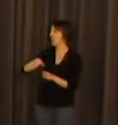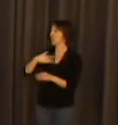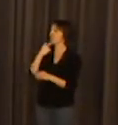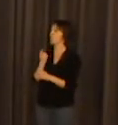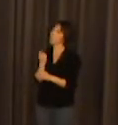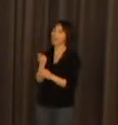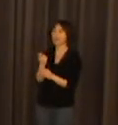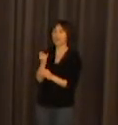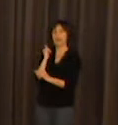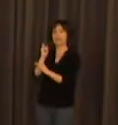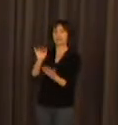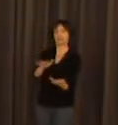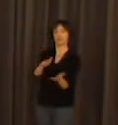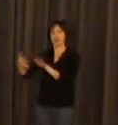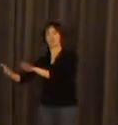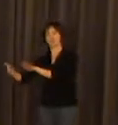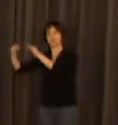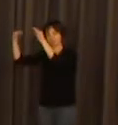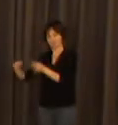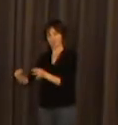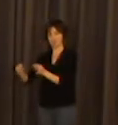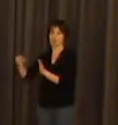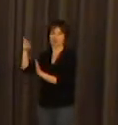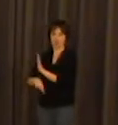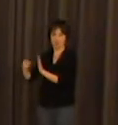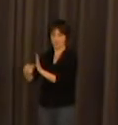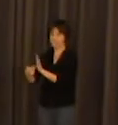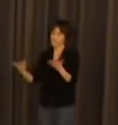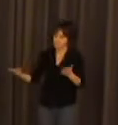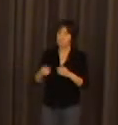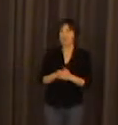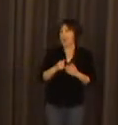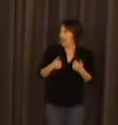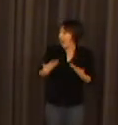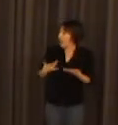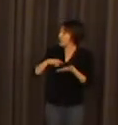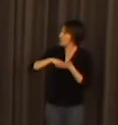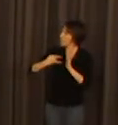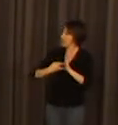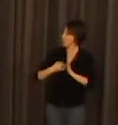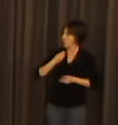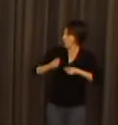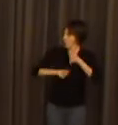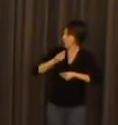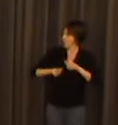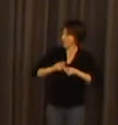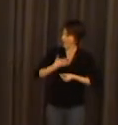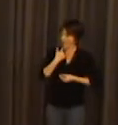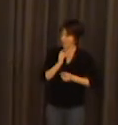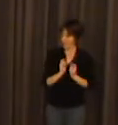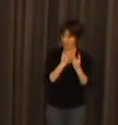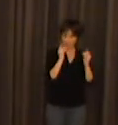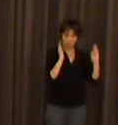institucionalització de l'estàndard, que serà la normativa. El projecte que en aquest moment doncs es du a terme és partir d'aquesta etapa